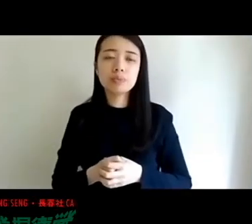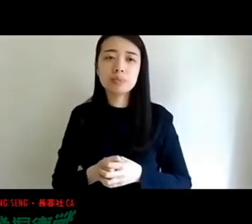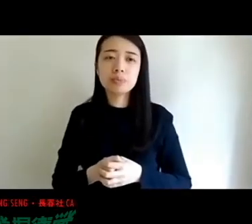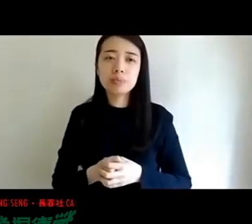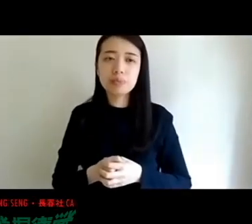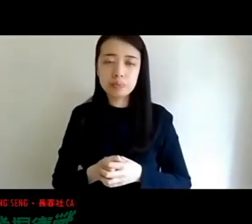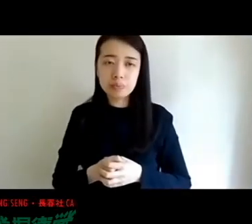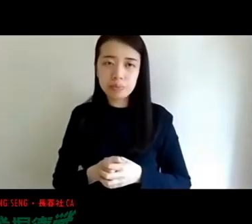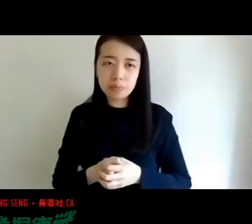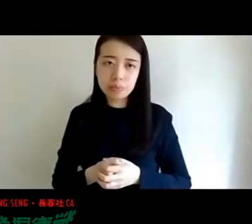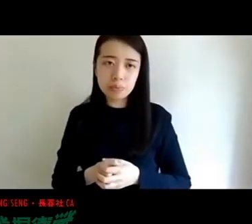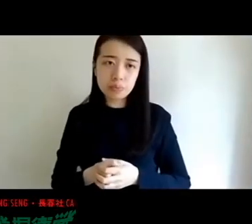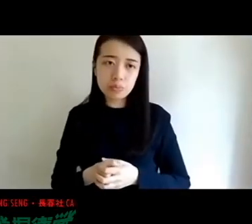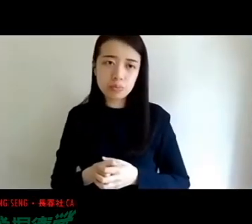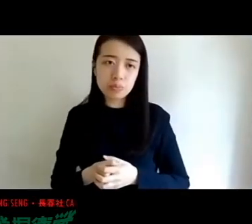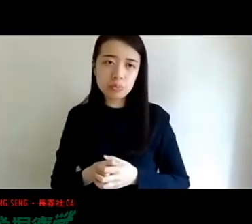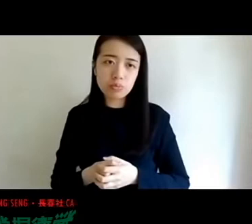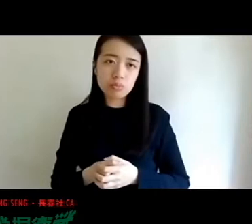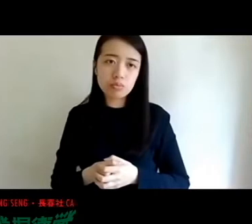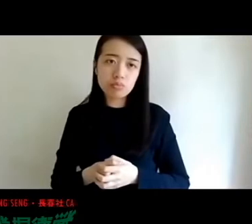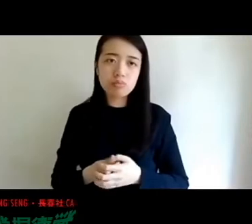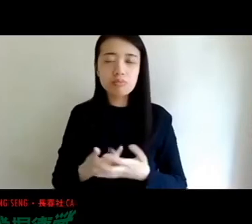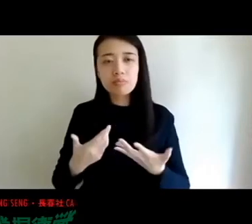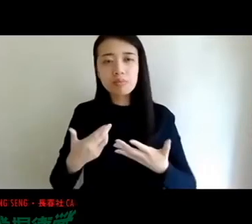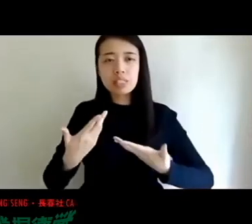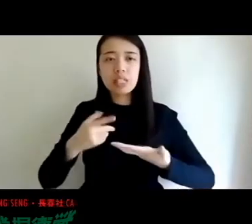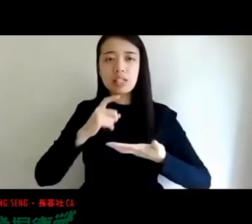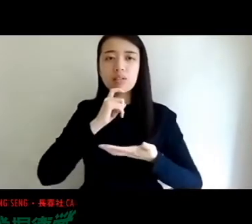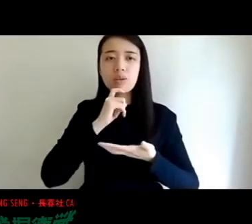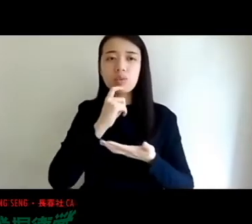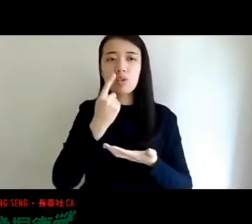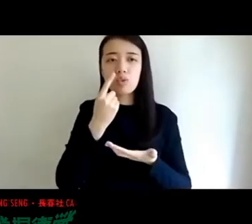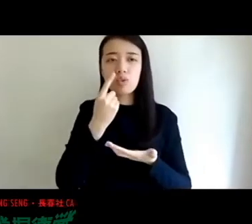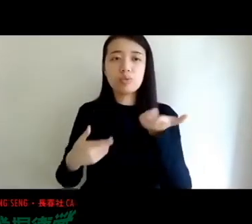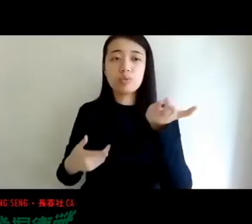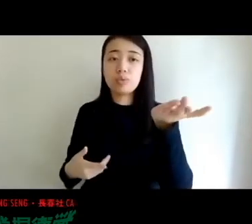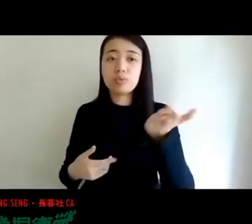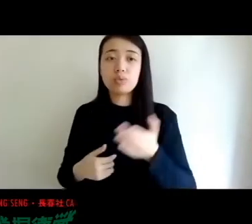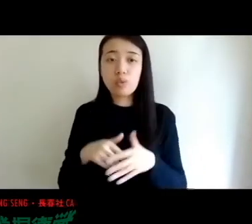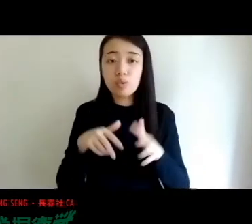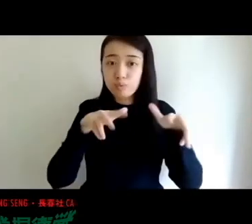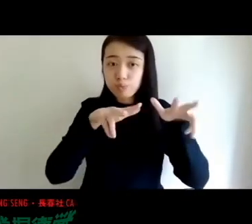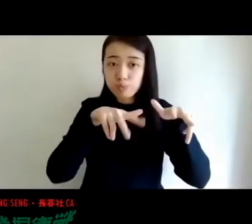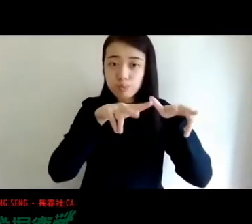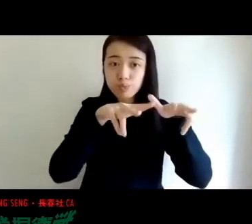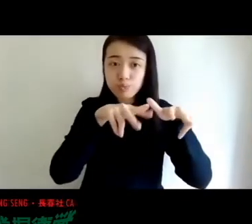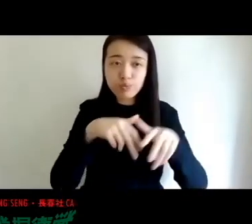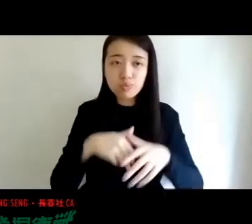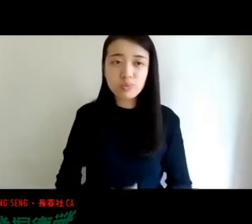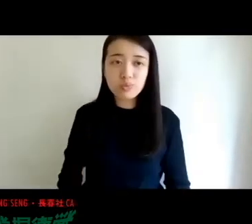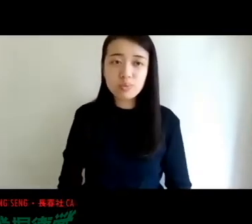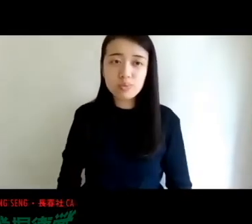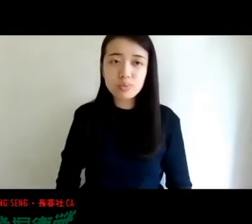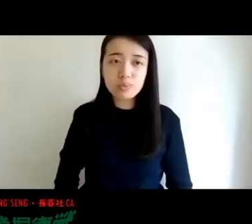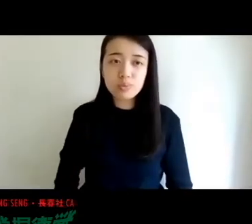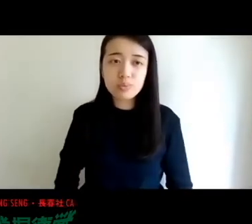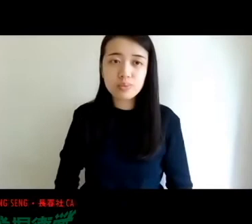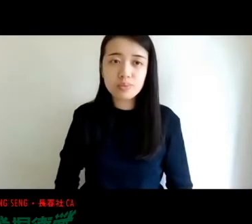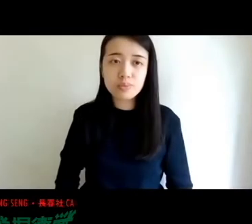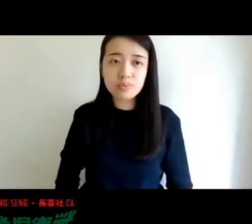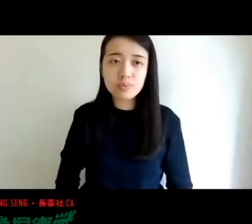一個。不是很大的，這個看不到呢？這個呢就是一